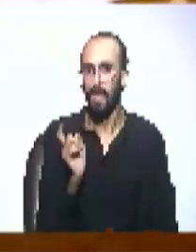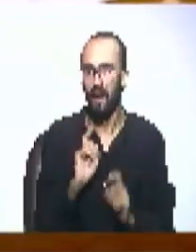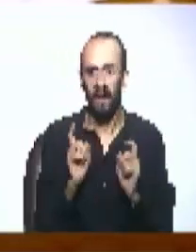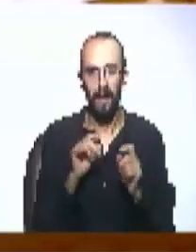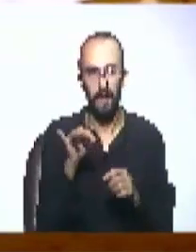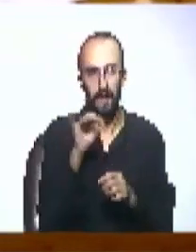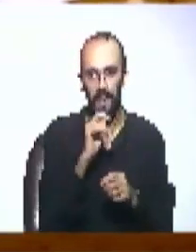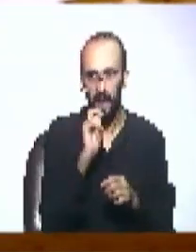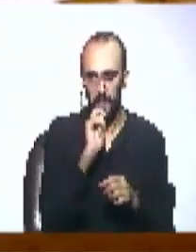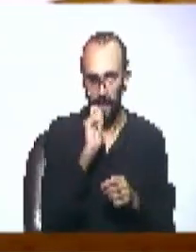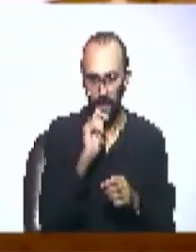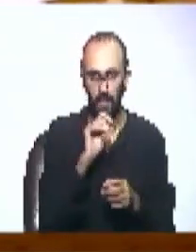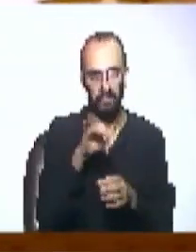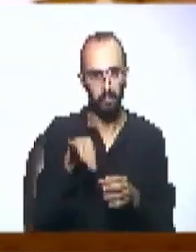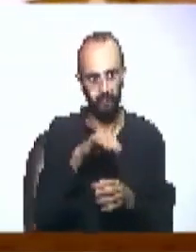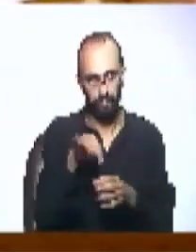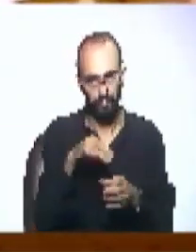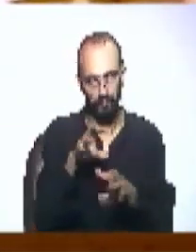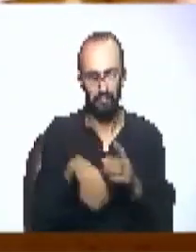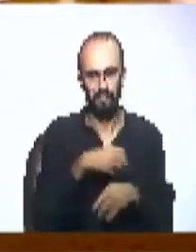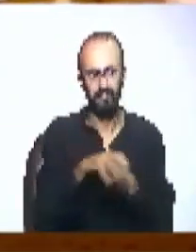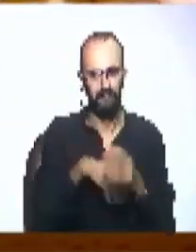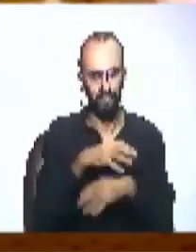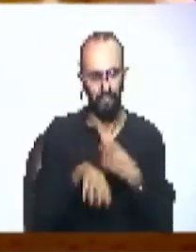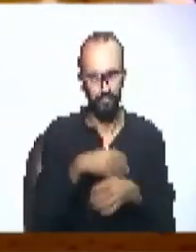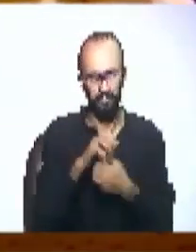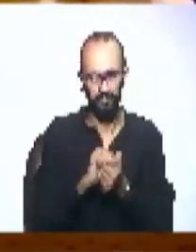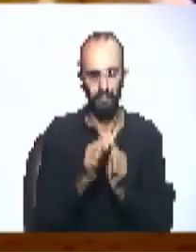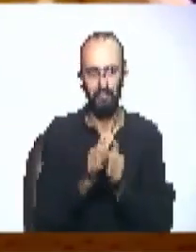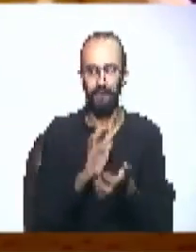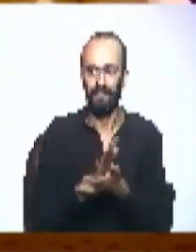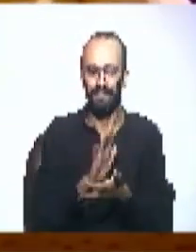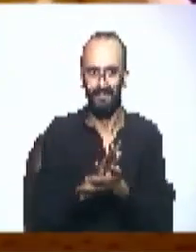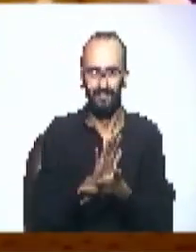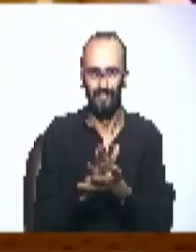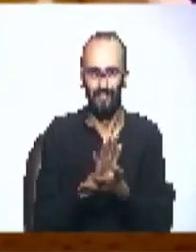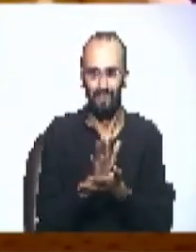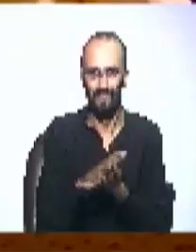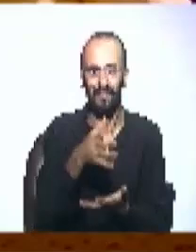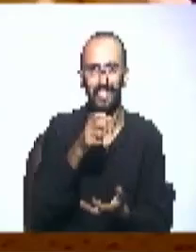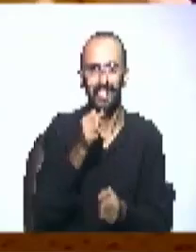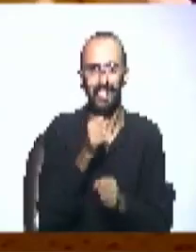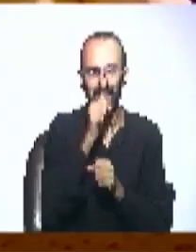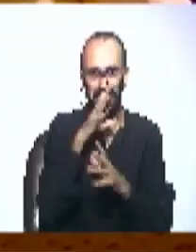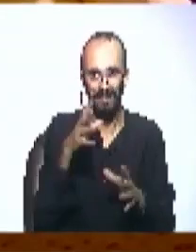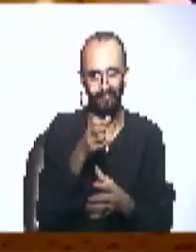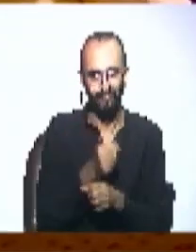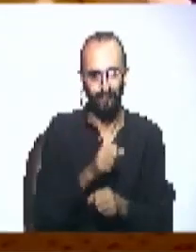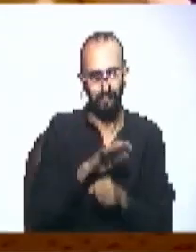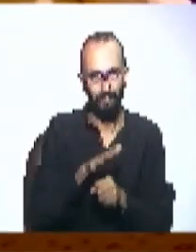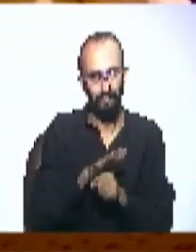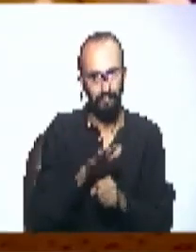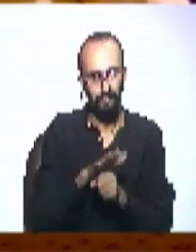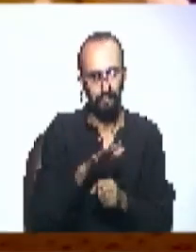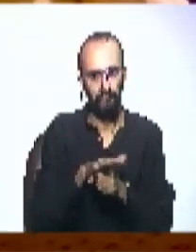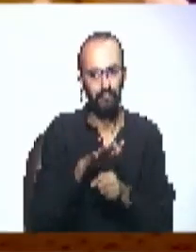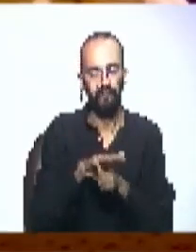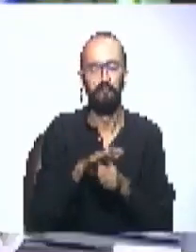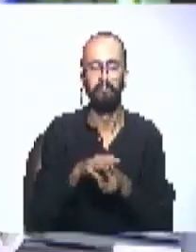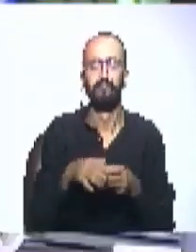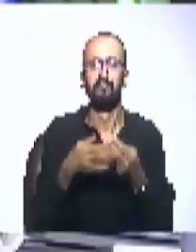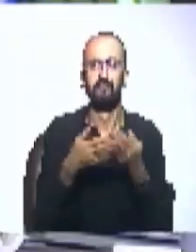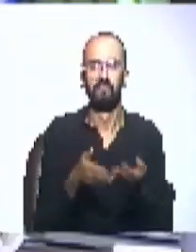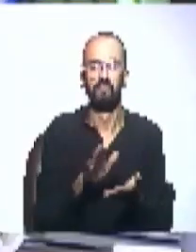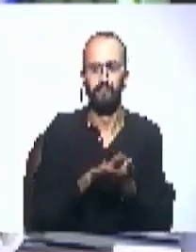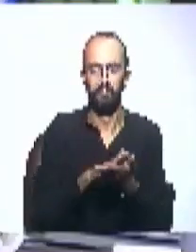وبهارات لحمة وحطيناها على الهمبرجر وقلبناه وسمغناه وقرصناه في الكيس زي ما احنا قلنا بمنتهى البساطة في الكيس، وحطينا الكيس